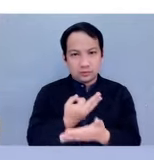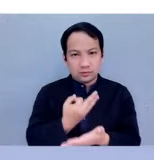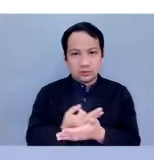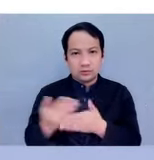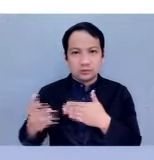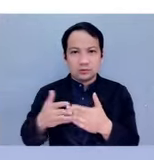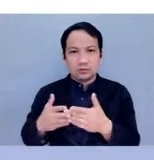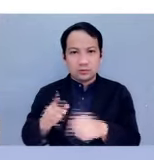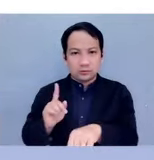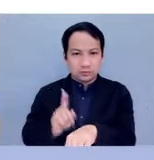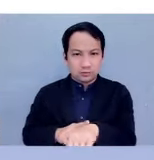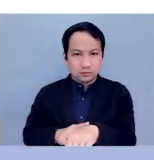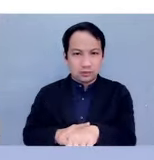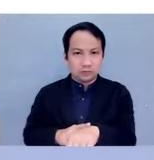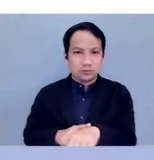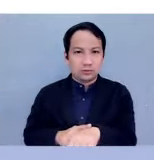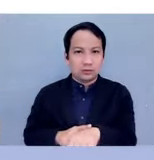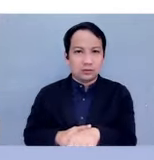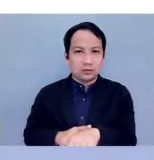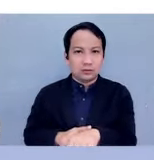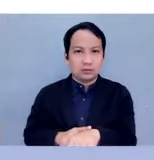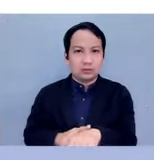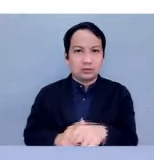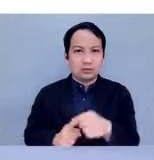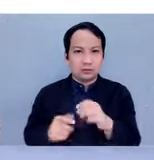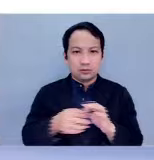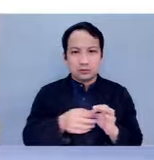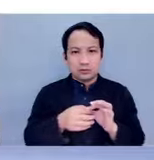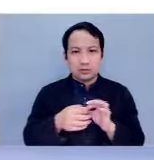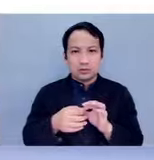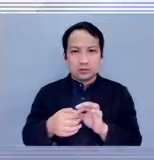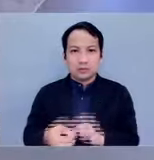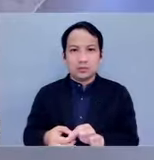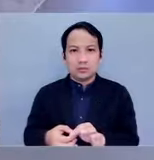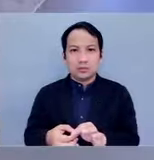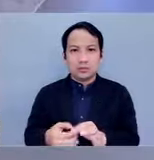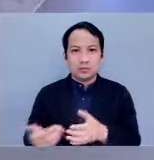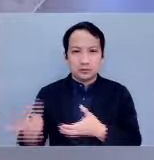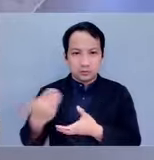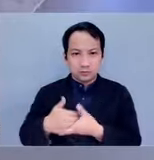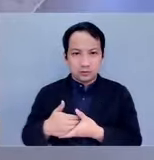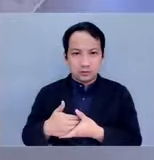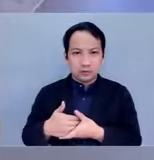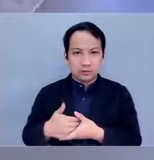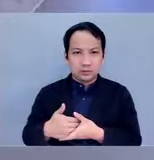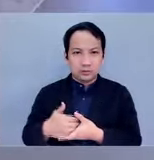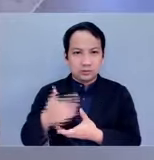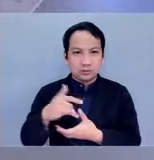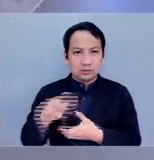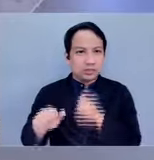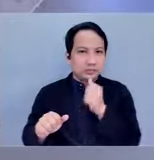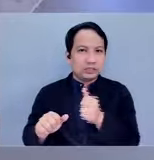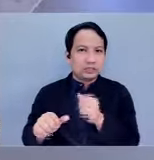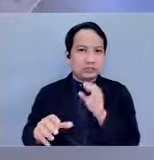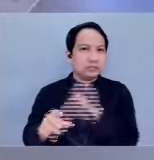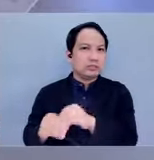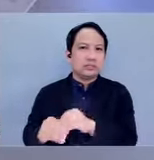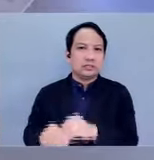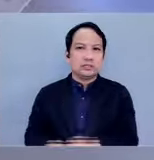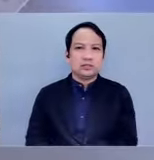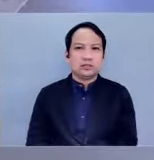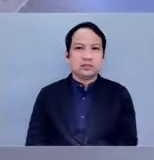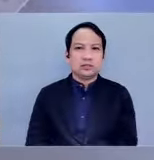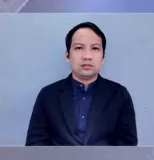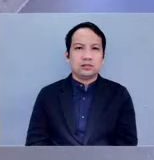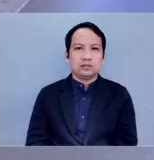oras. Mm. Halimbawa, gimmick. Alam ko, nakarelate kayo dito. Minsan, niyaya niya akong gumimmick. Hindi ako nakapunta. Walang ganun. Hindi naman ako